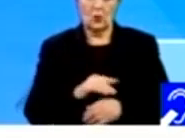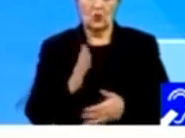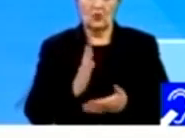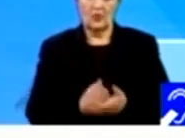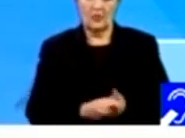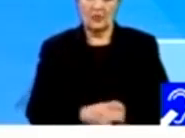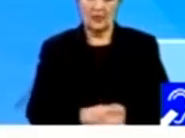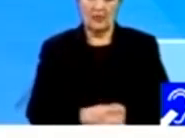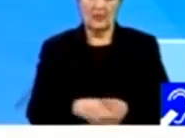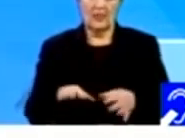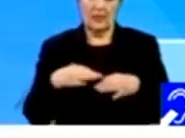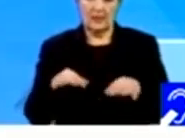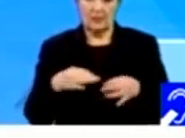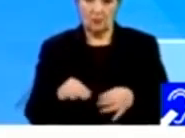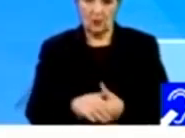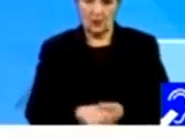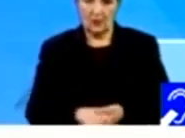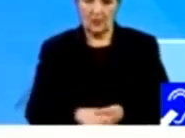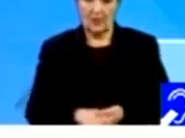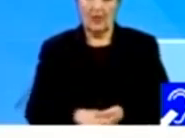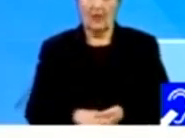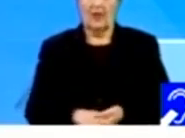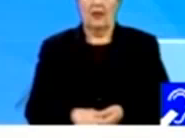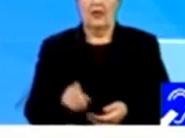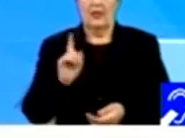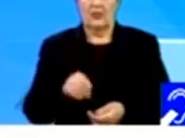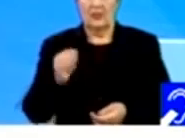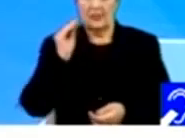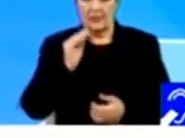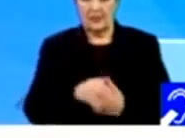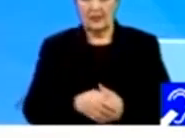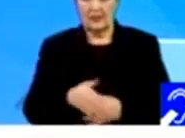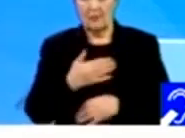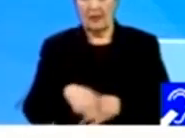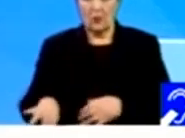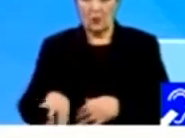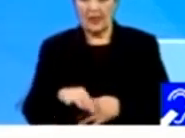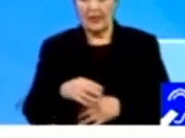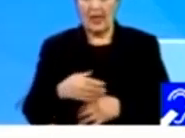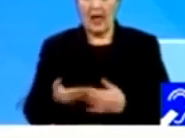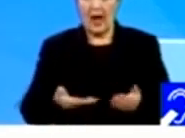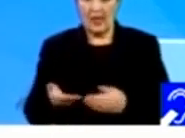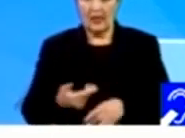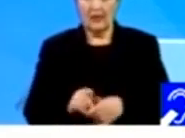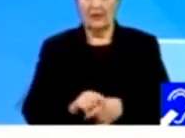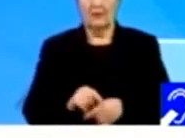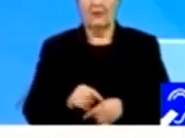infrastructura de transport, infrastructura rutieră în acest sens, pietonală, bicicliști, alte